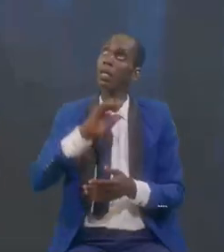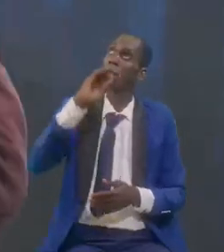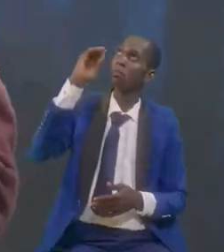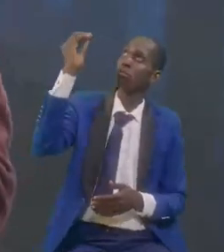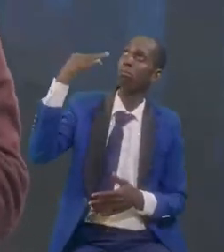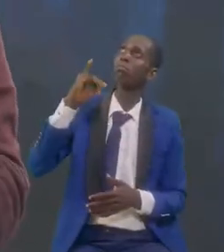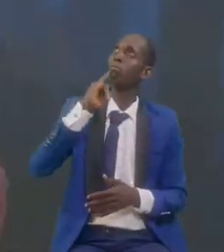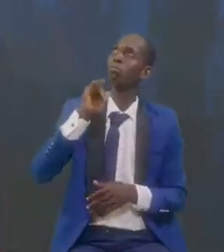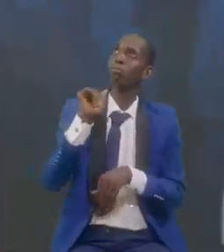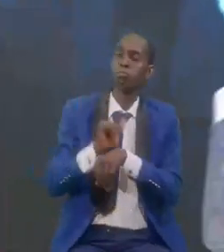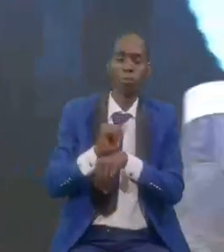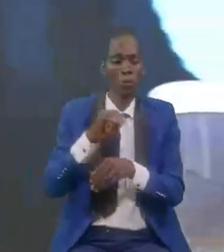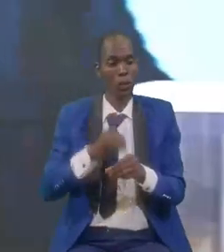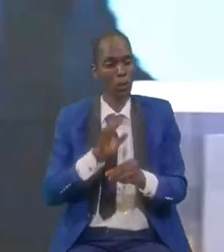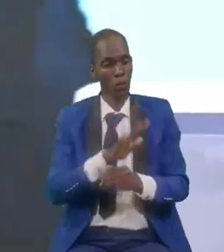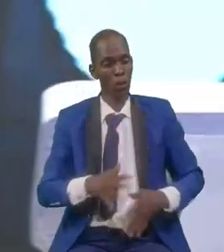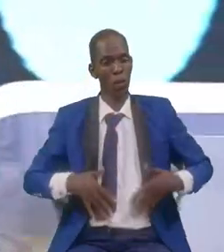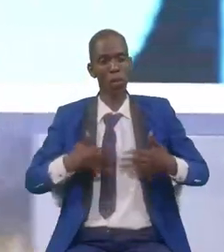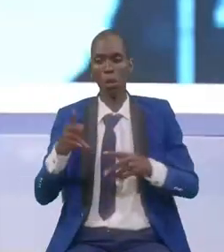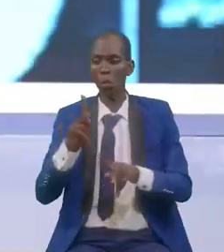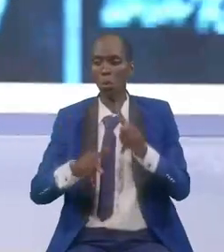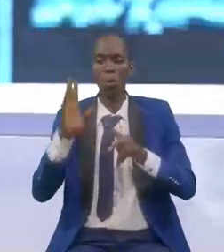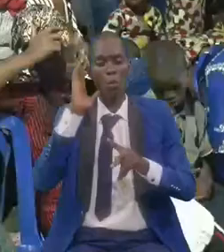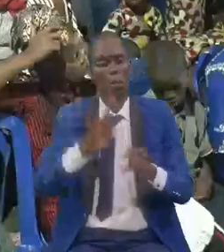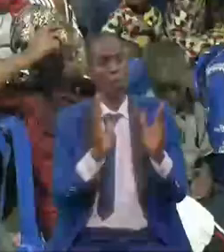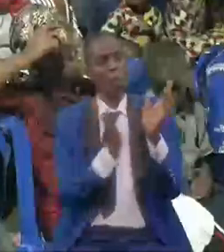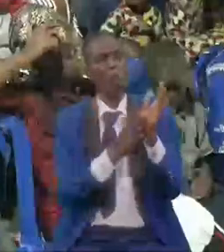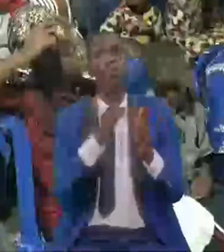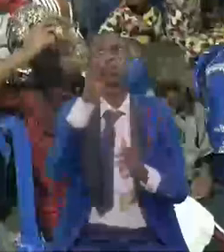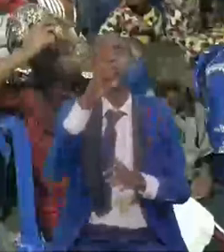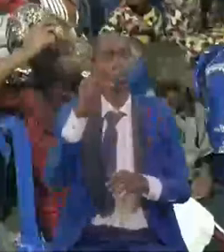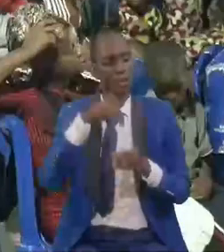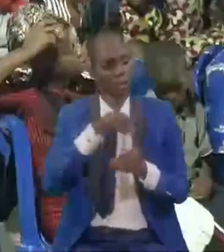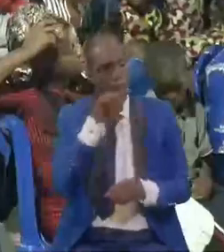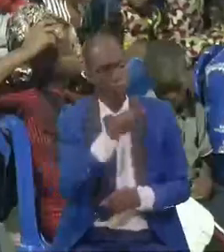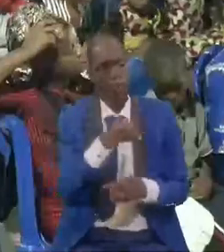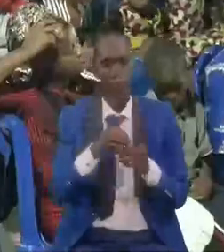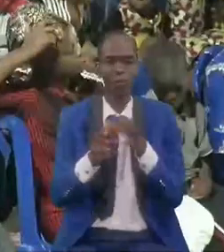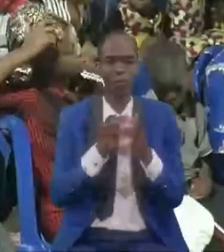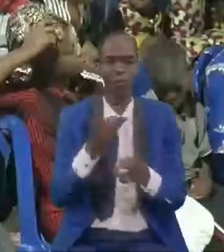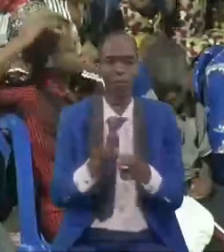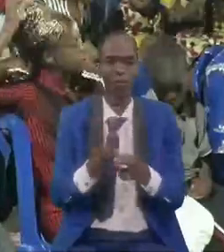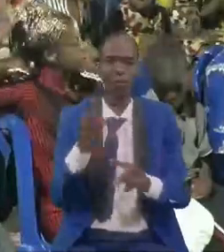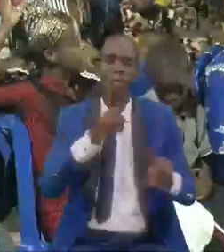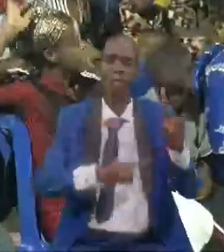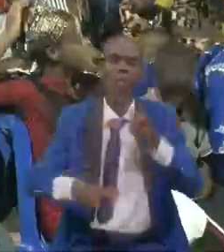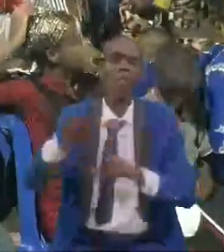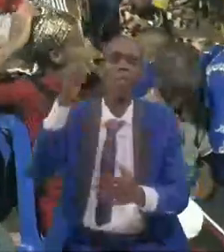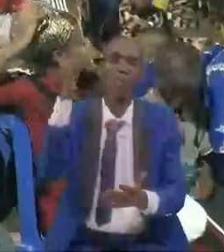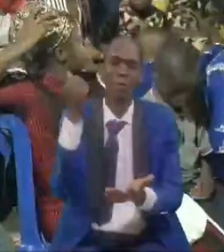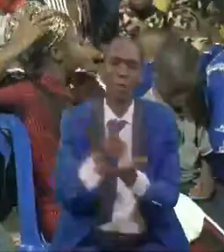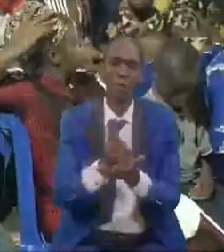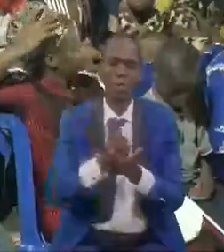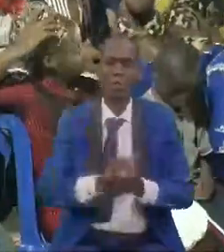est à l'œuvre dans ta vie, ils vont glorifier Dieu à ton sujet. Un bon amen.